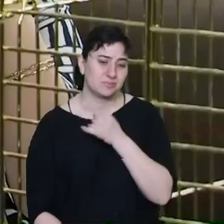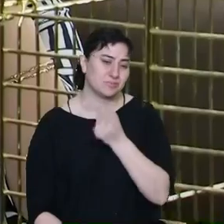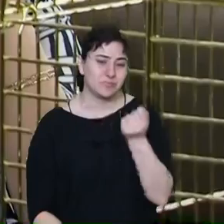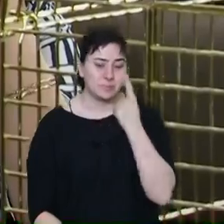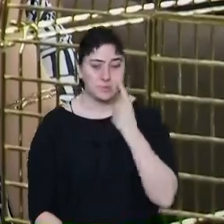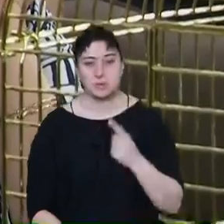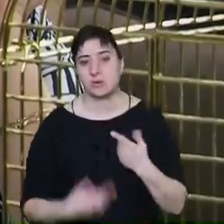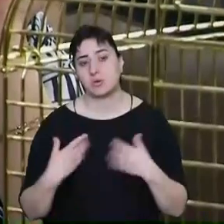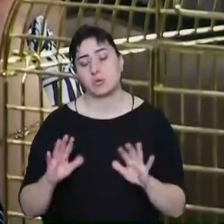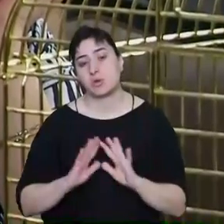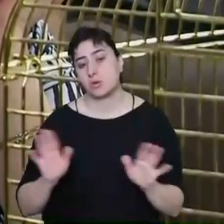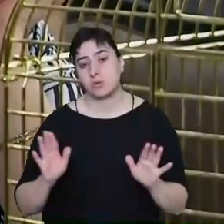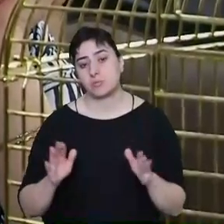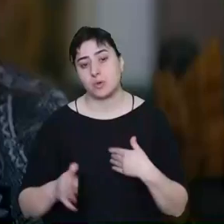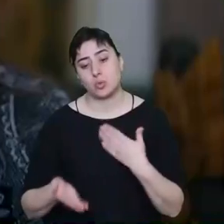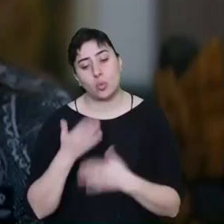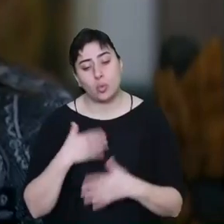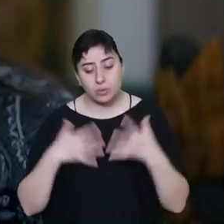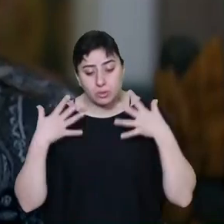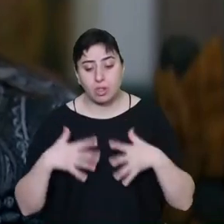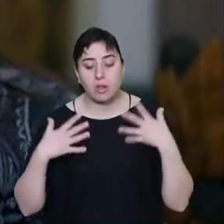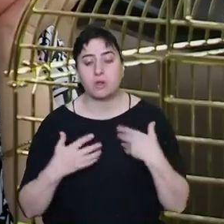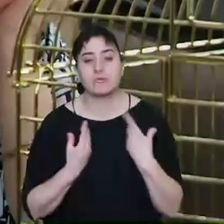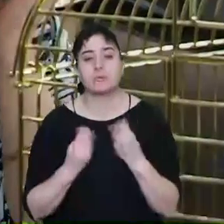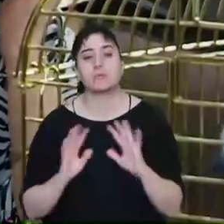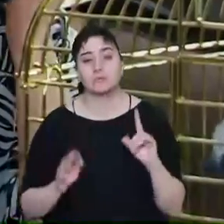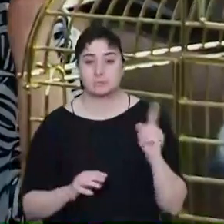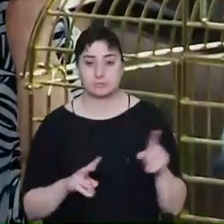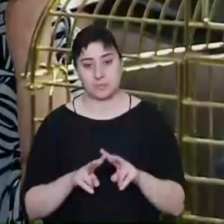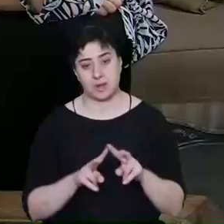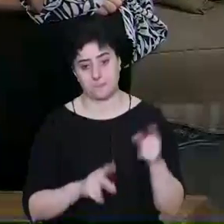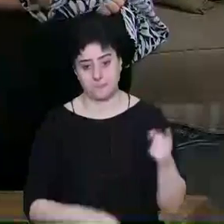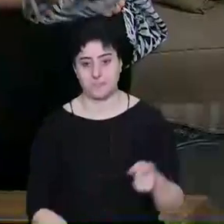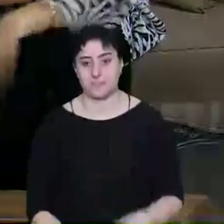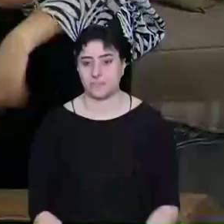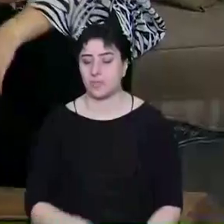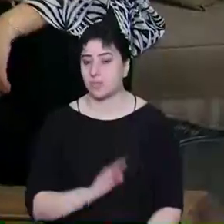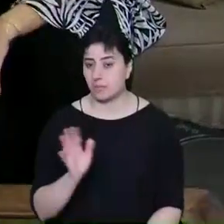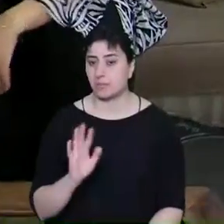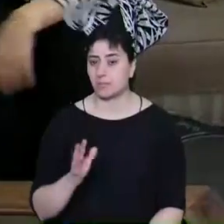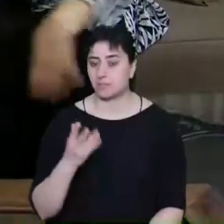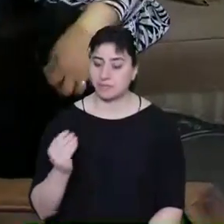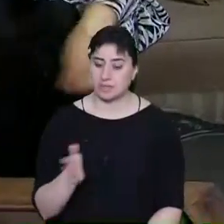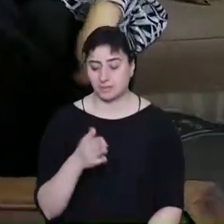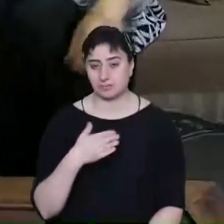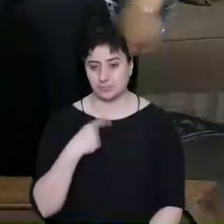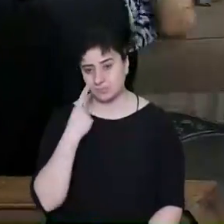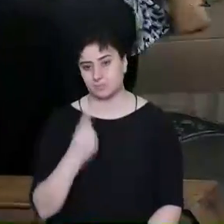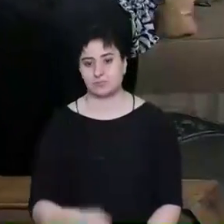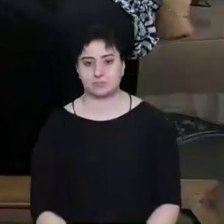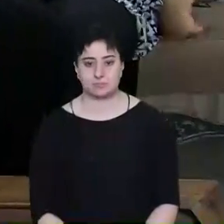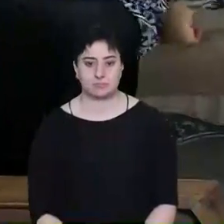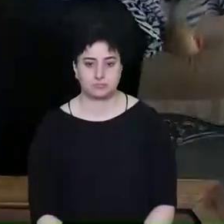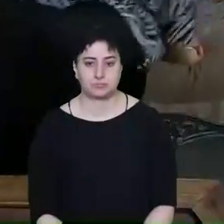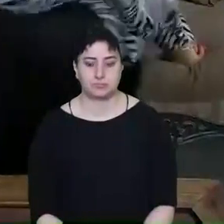uğraş. Yok vallahi anneş kocuğum, ben biraz evvel yeterince ter döktüm, sıramıyorum da o uğraşsın. Ay tamam tamam, hadi kayın açıkta ben de uğraşayım